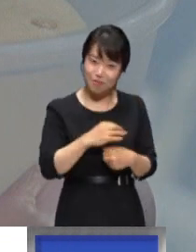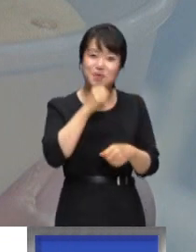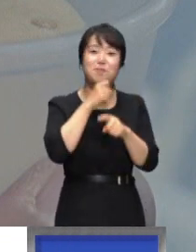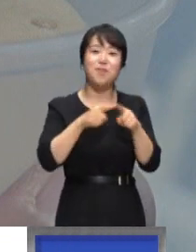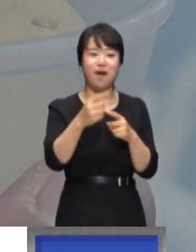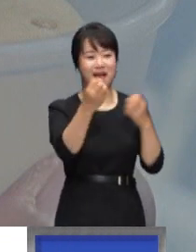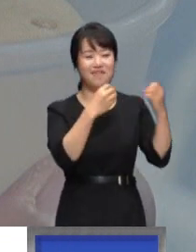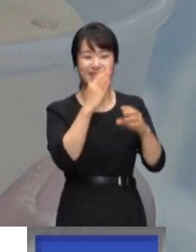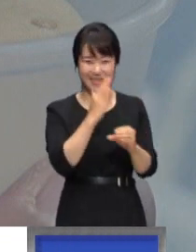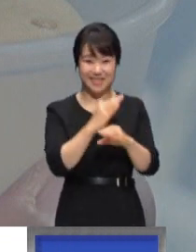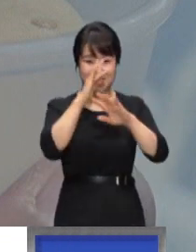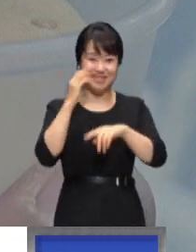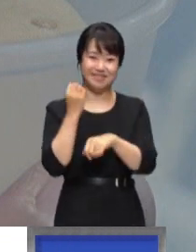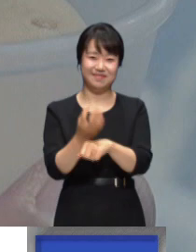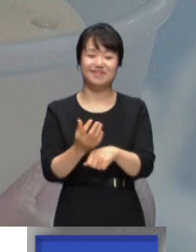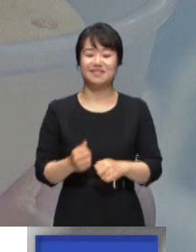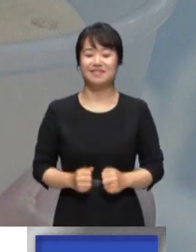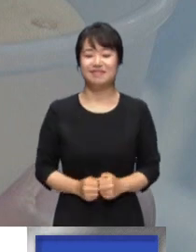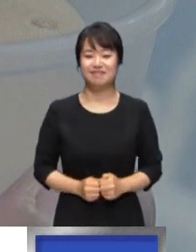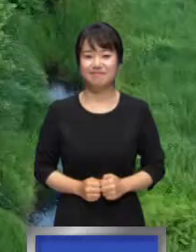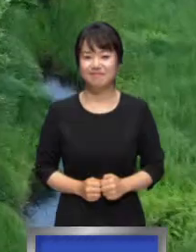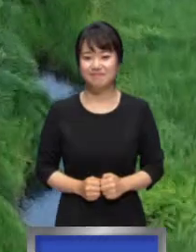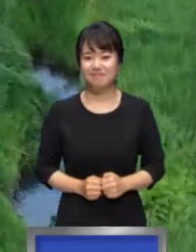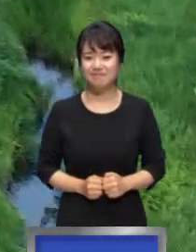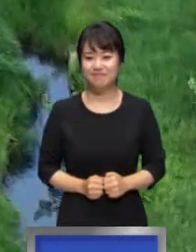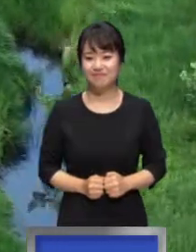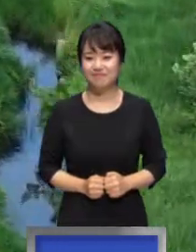평가가 나오고 있습니다. 서주원 기자입니다.